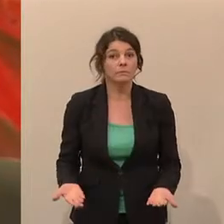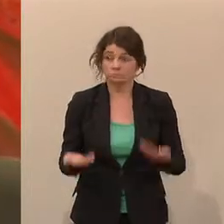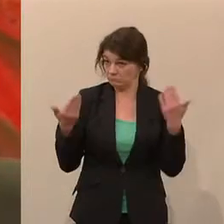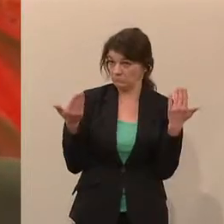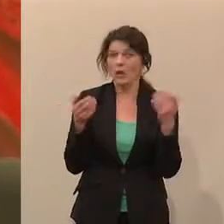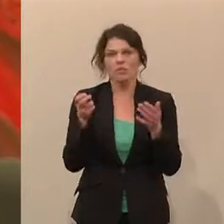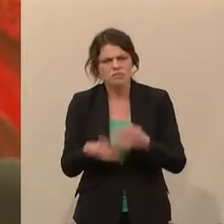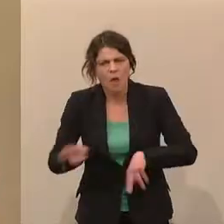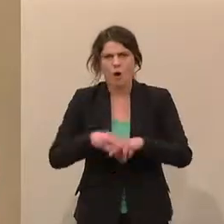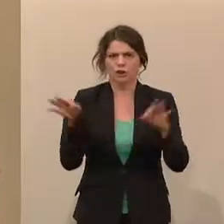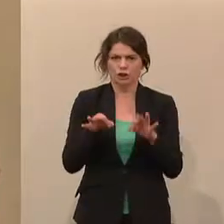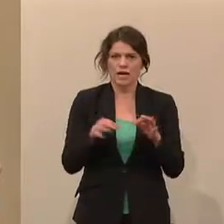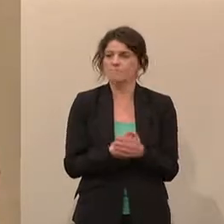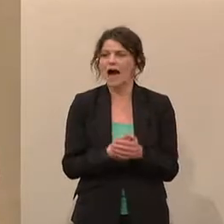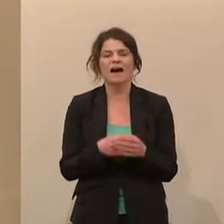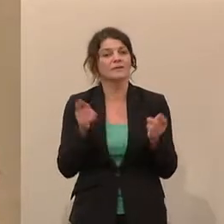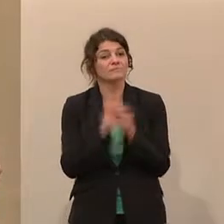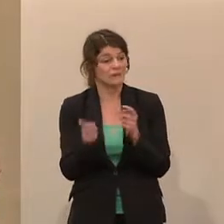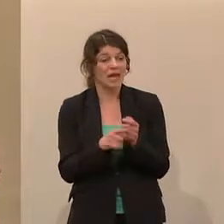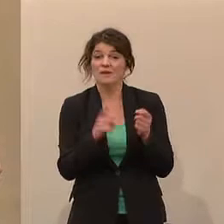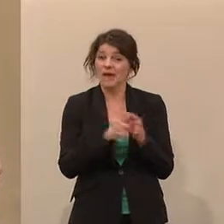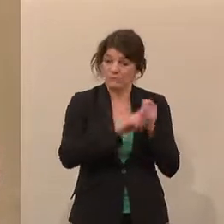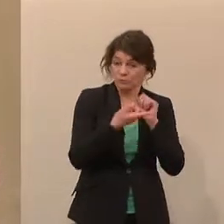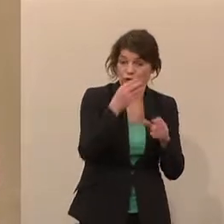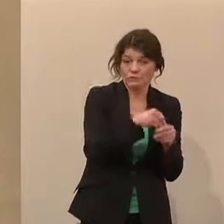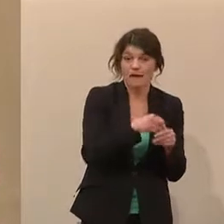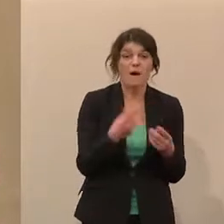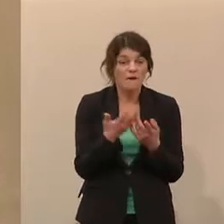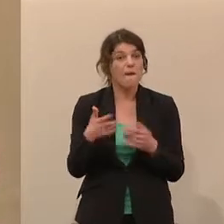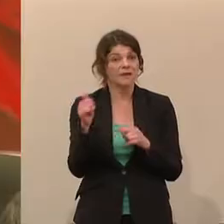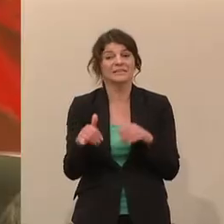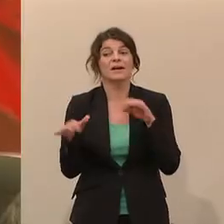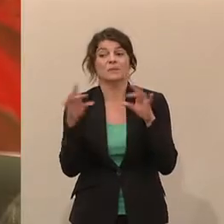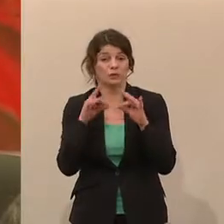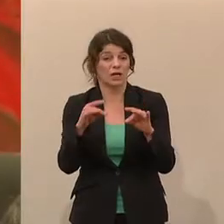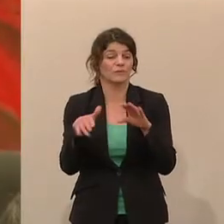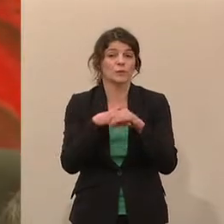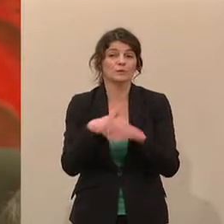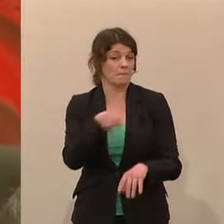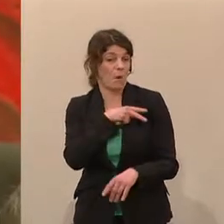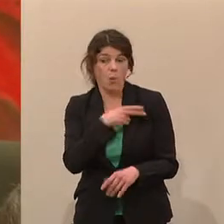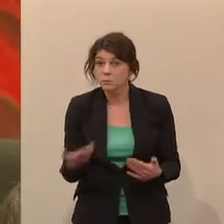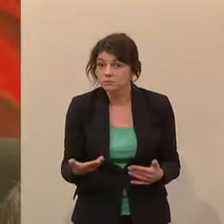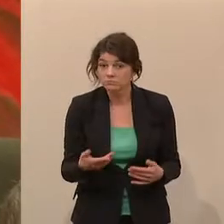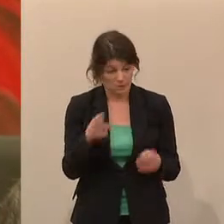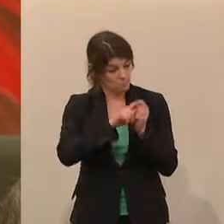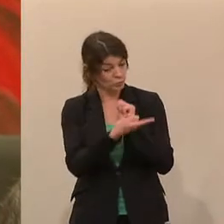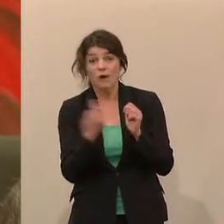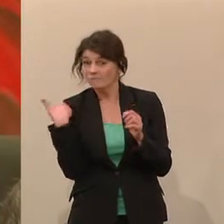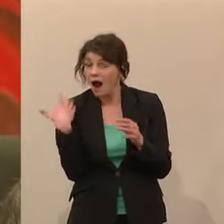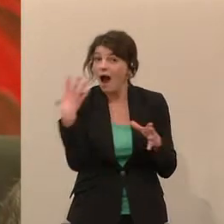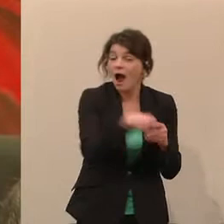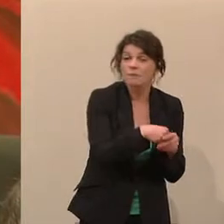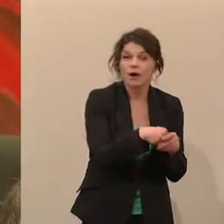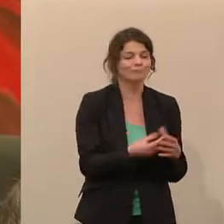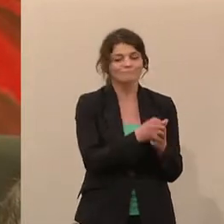und noch schlimmer und die ist budgetiert ist genau das beschäftigungsplus der beschäftigungs bonus ist im budget drinnen gewesen